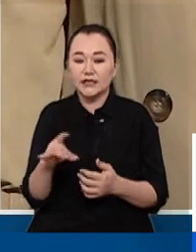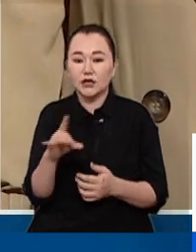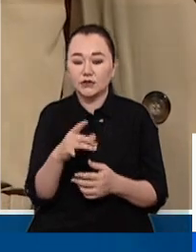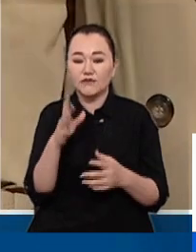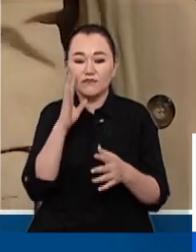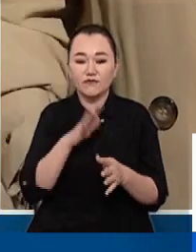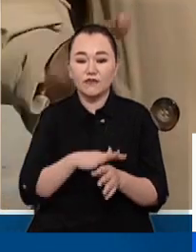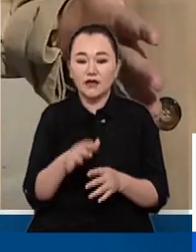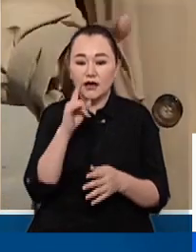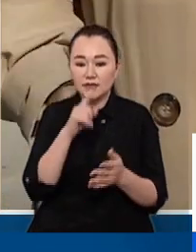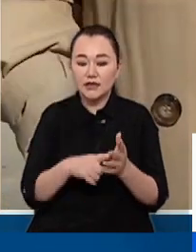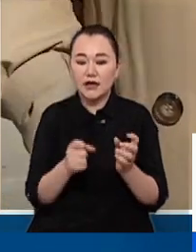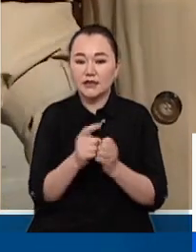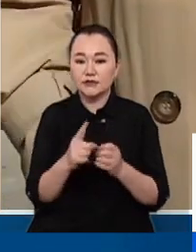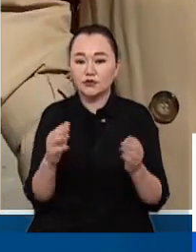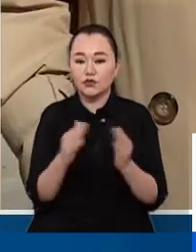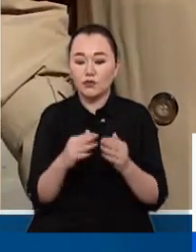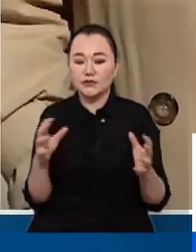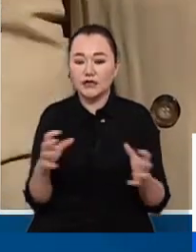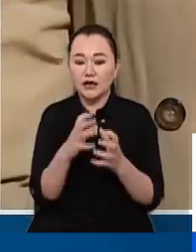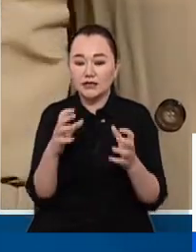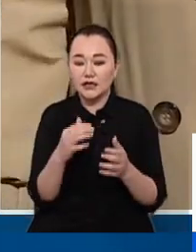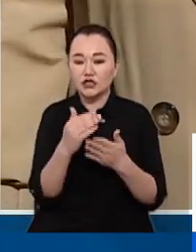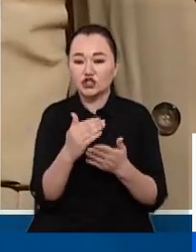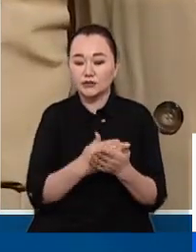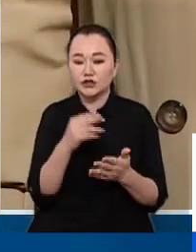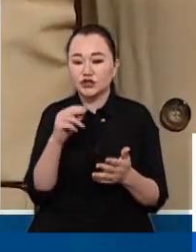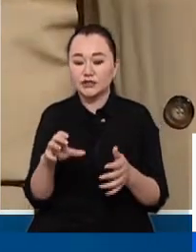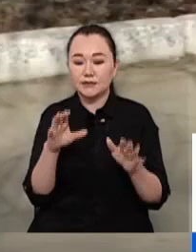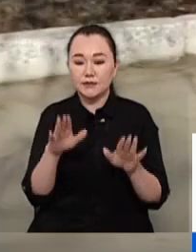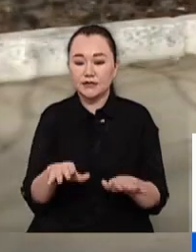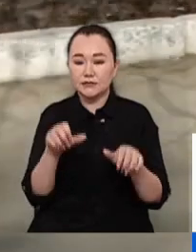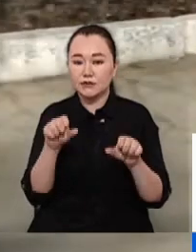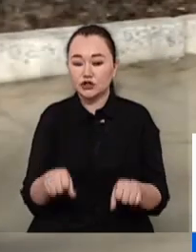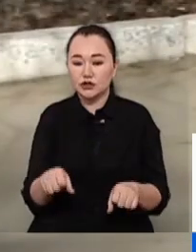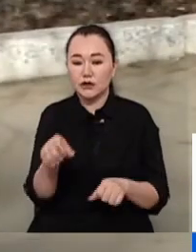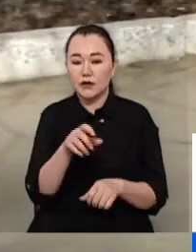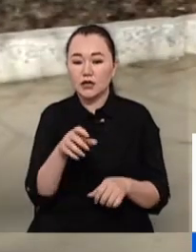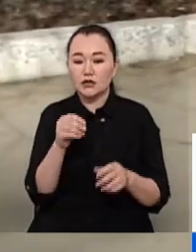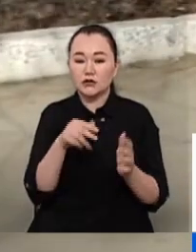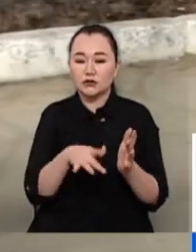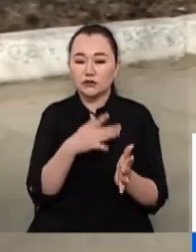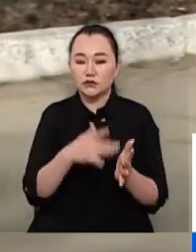затопленными оказались 11 домов, сохраняется режим ЧС местного масштаба. Сумма